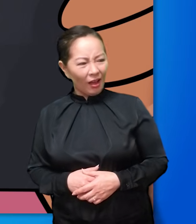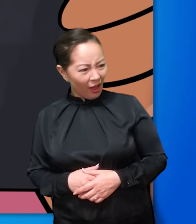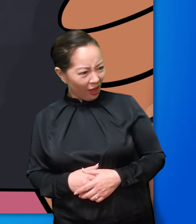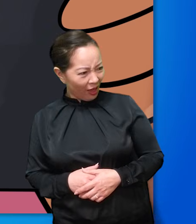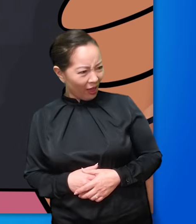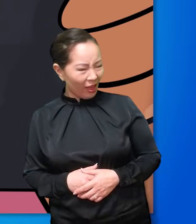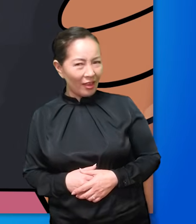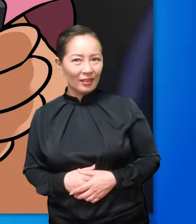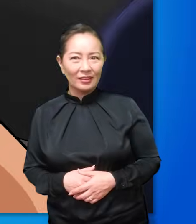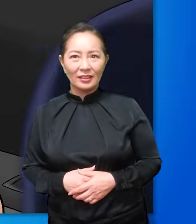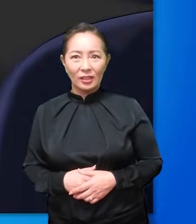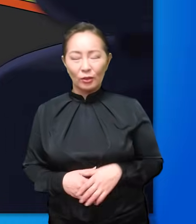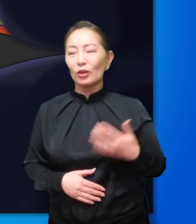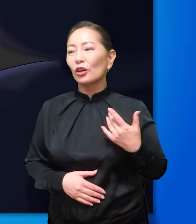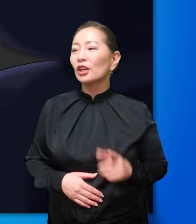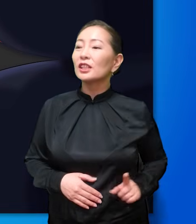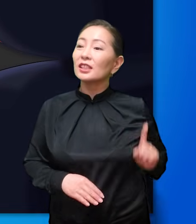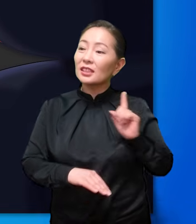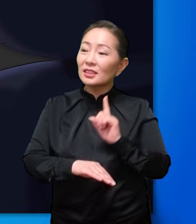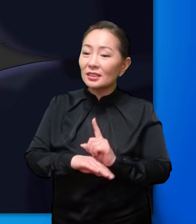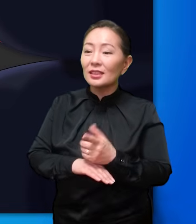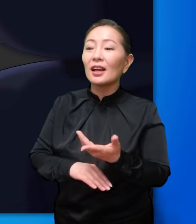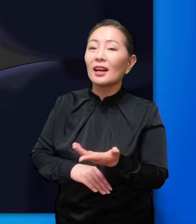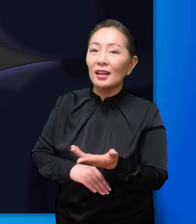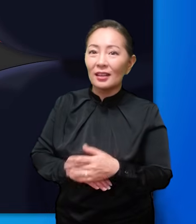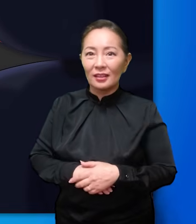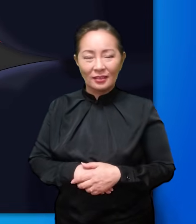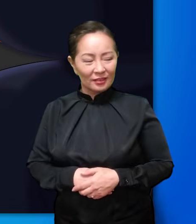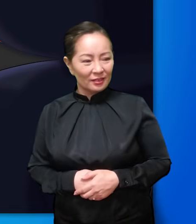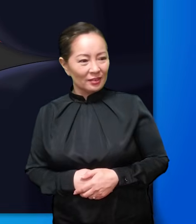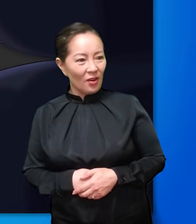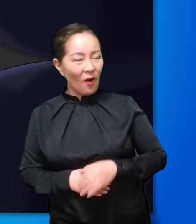За ирчлээ шүү минь дөө. It's show time.